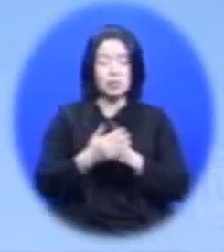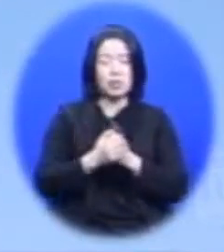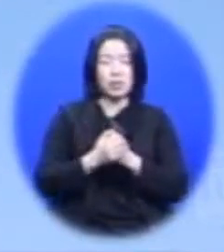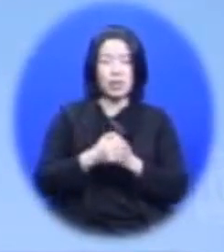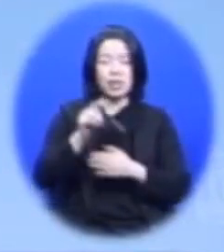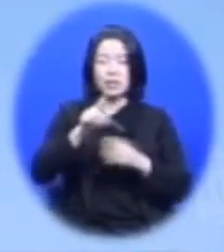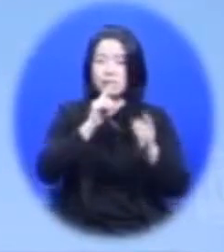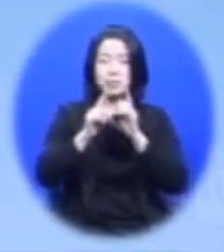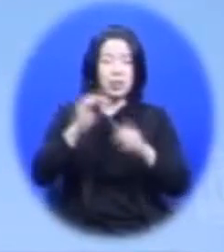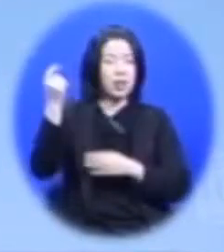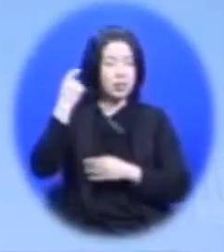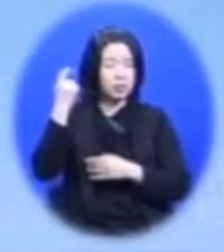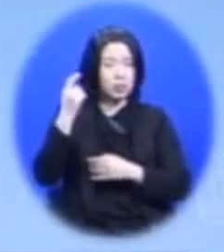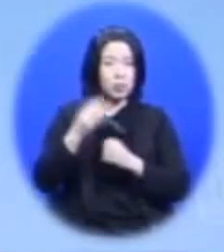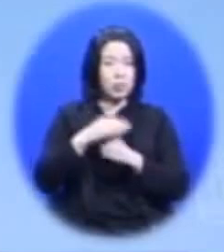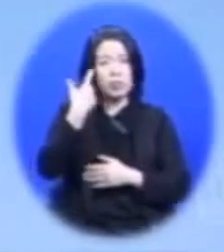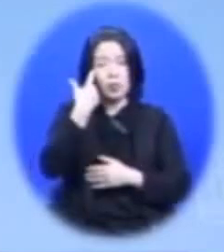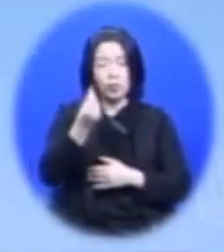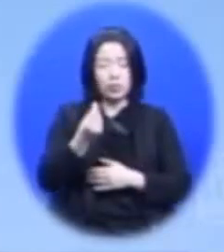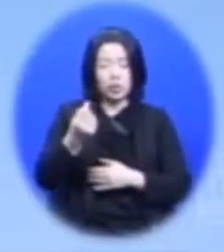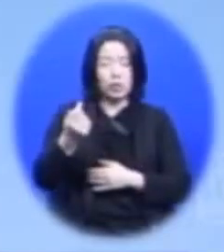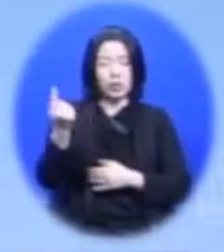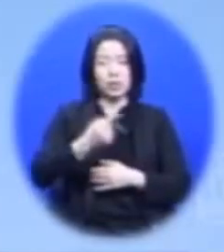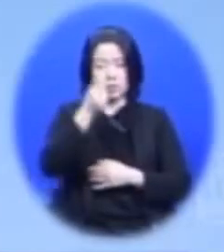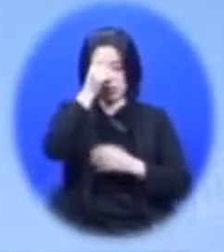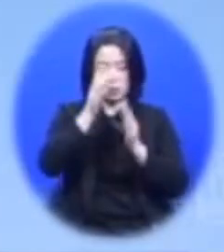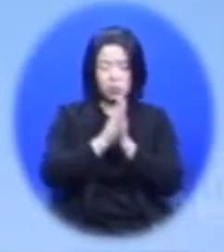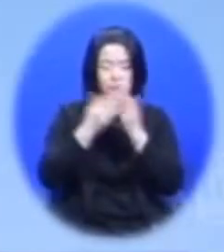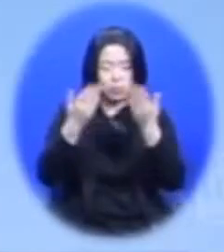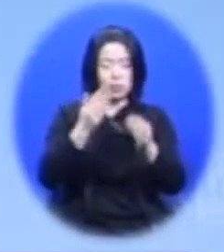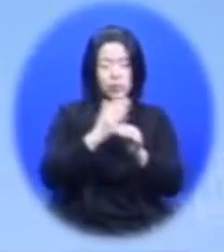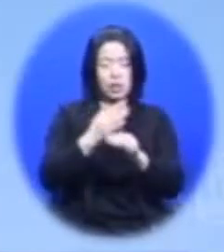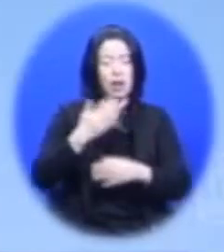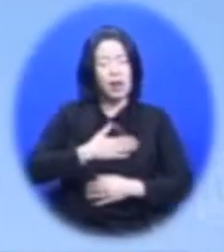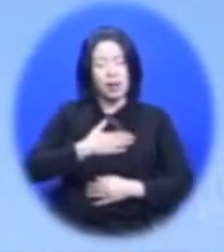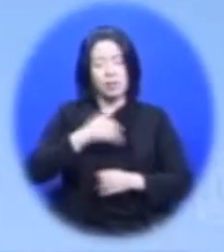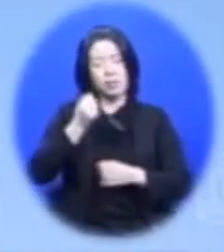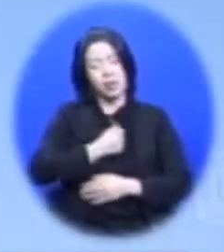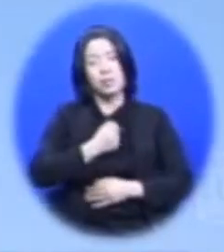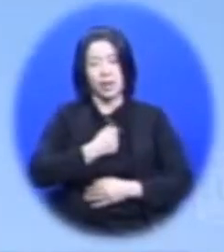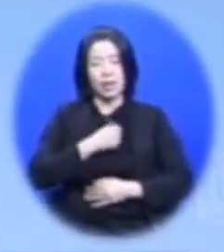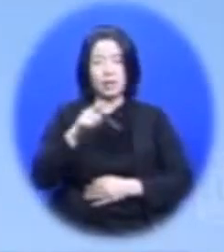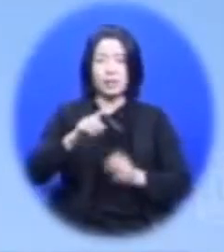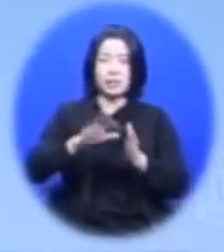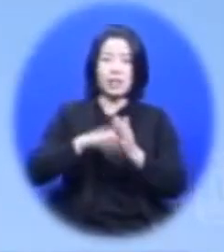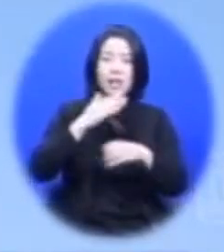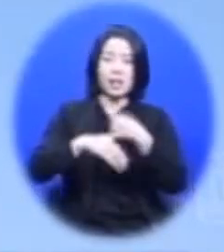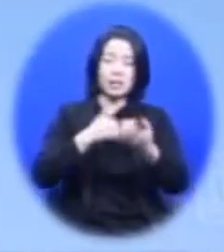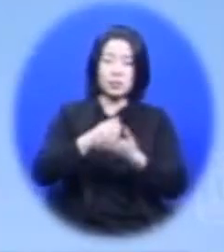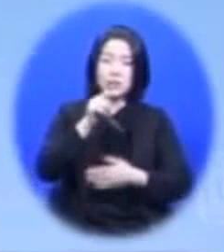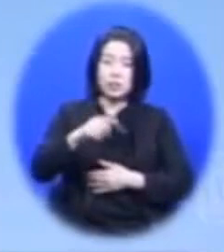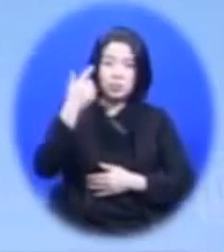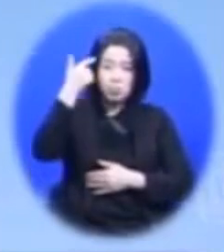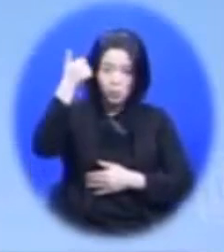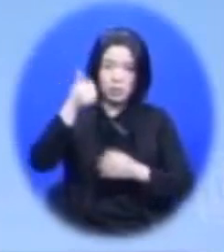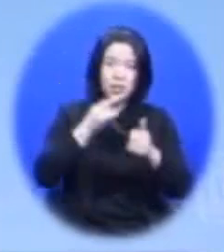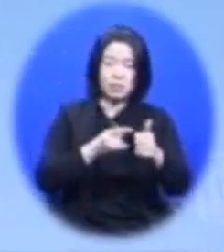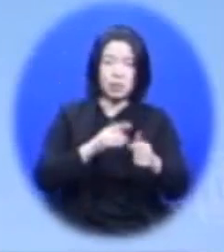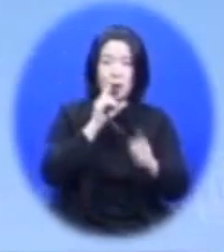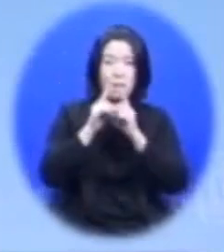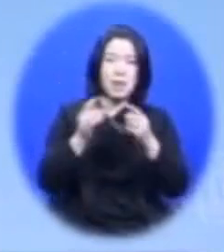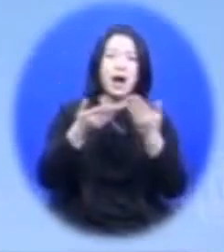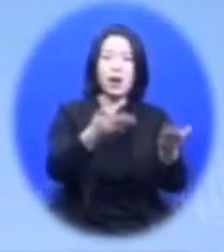그 말을 듣고 호텔로 돌아와서 기도하는데 너무너무 가슴이 답답해요. 그때 하나님께서 그 목사님에게